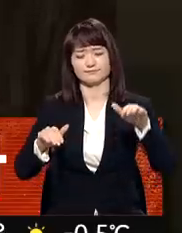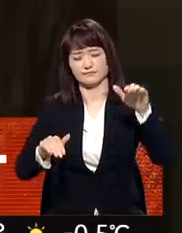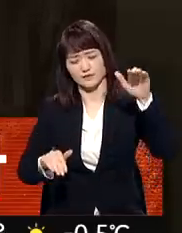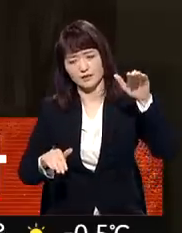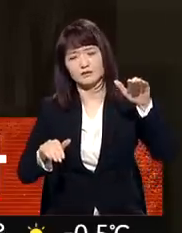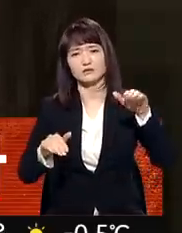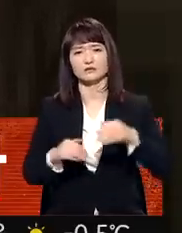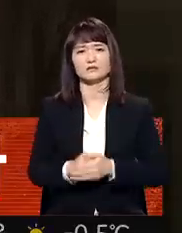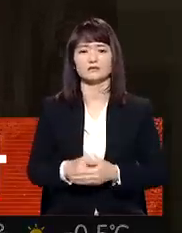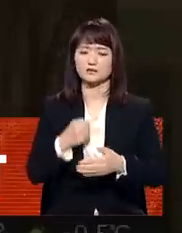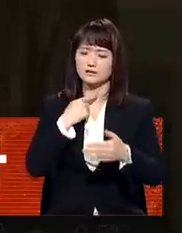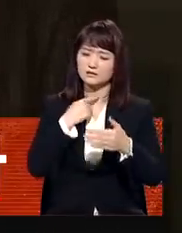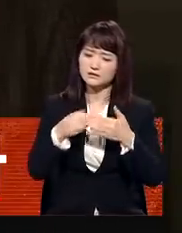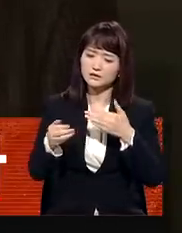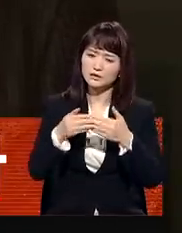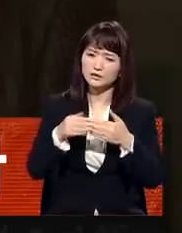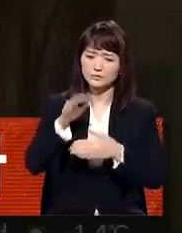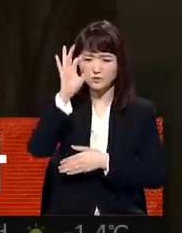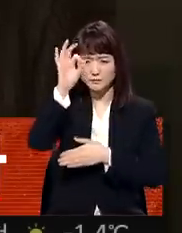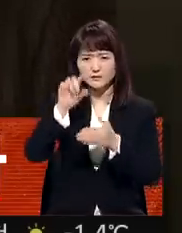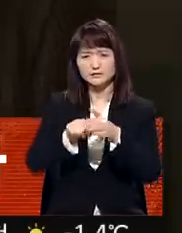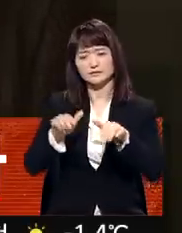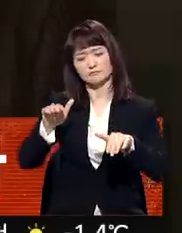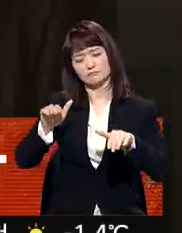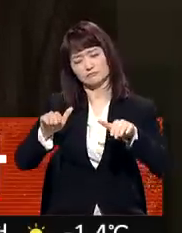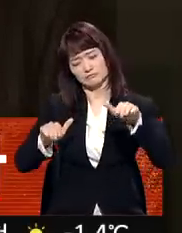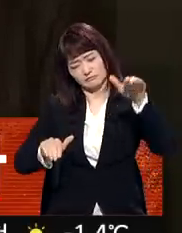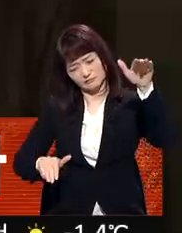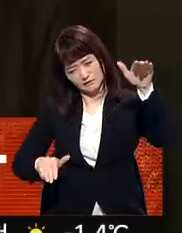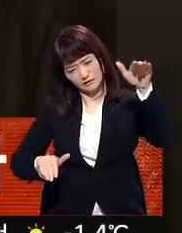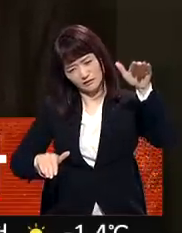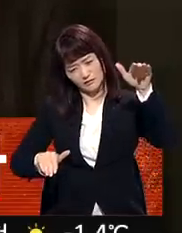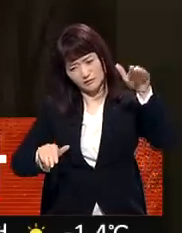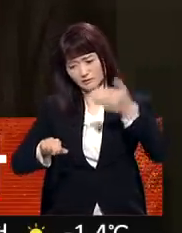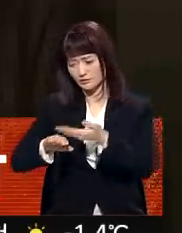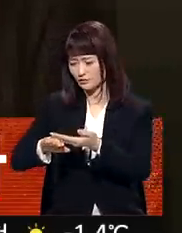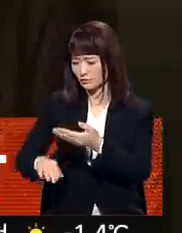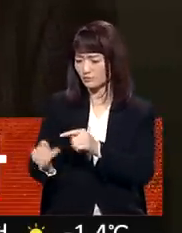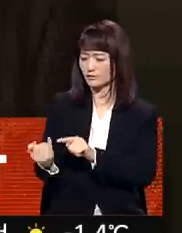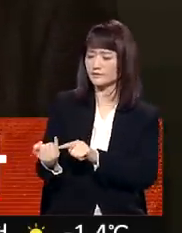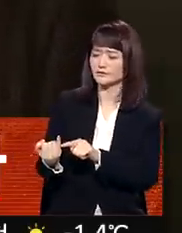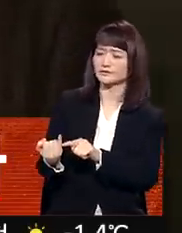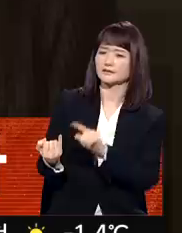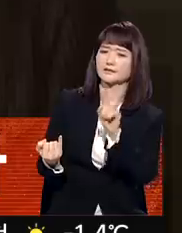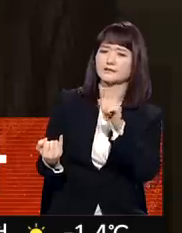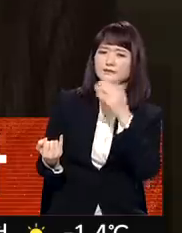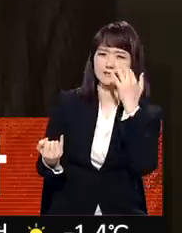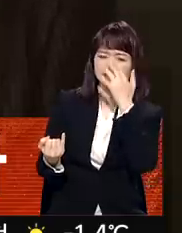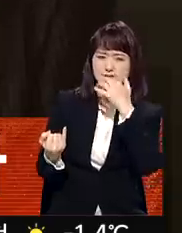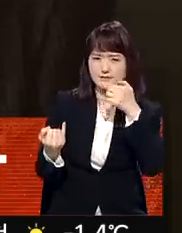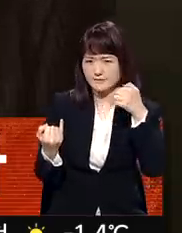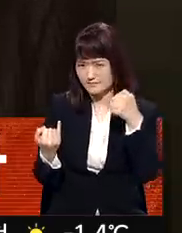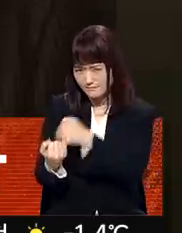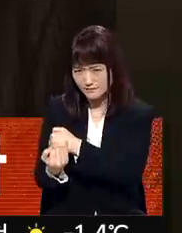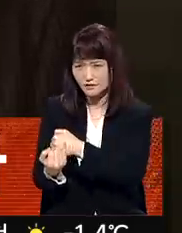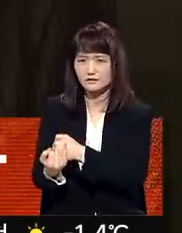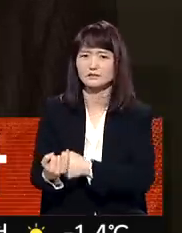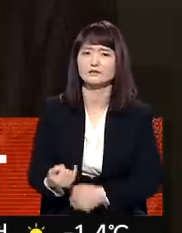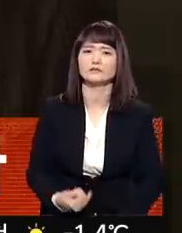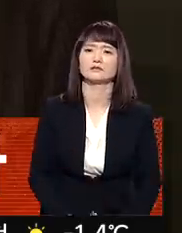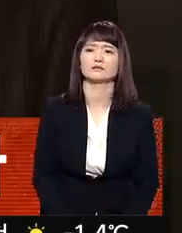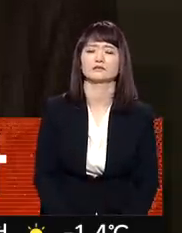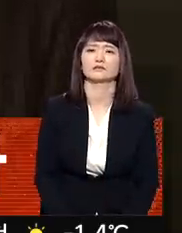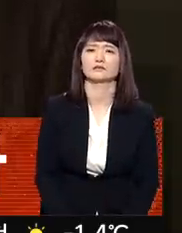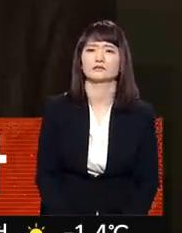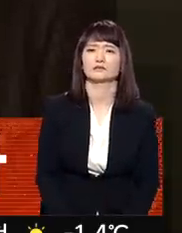그리고이 경력으로 봐서 넘어가 차이가 나는 미숙이 까마득한 후배를 안타깝게도 성폭행을 한 것이죠